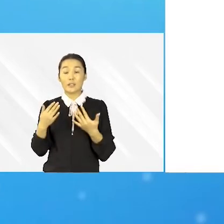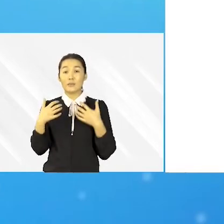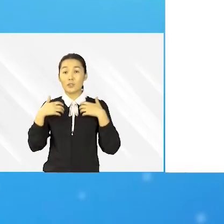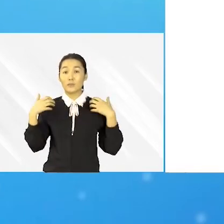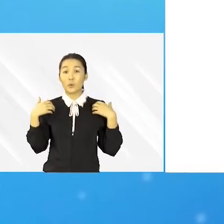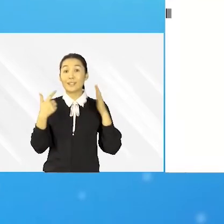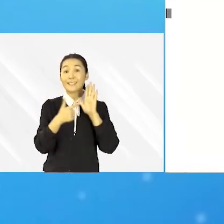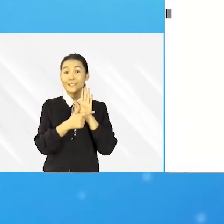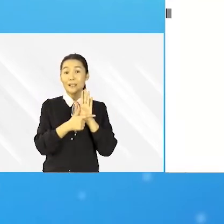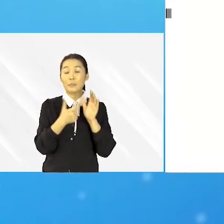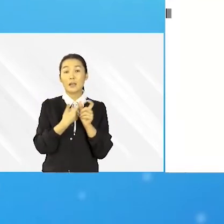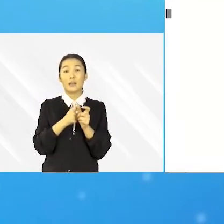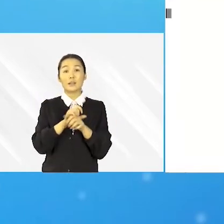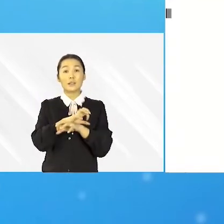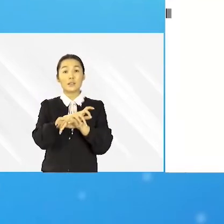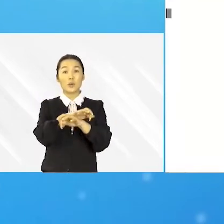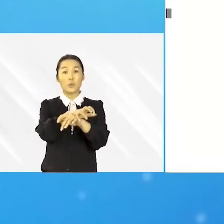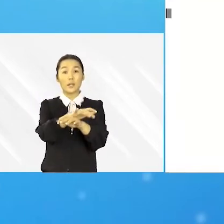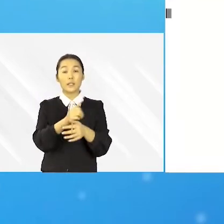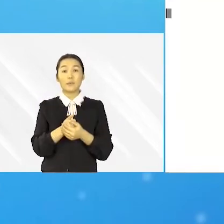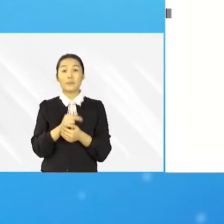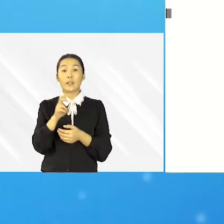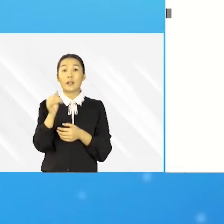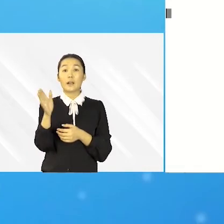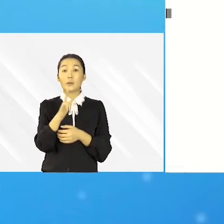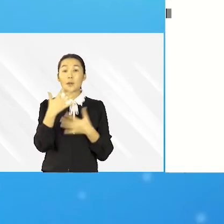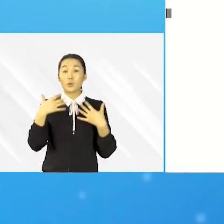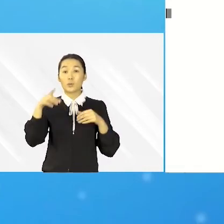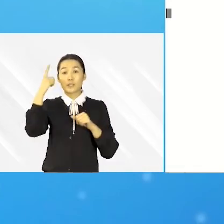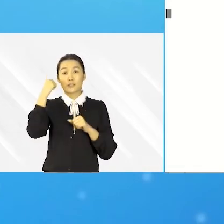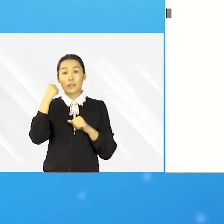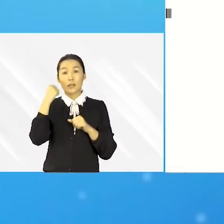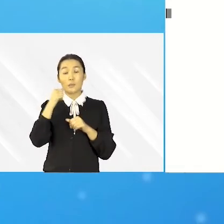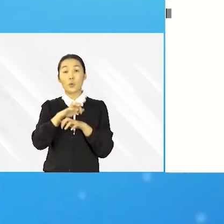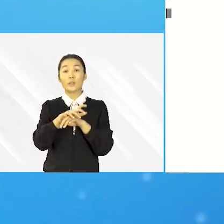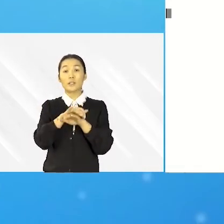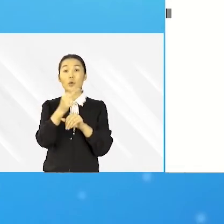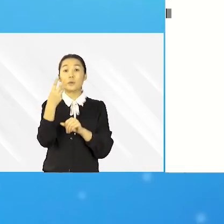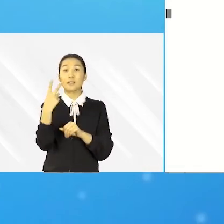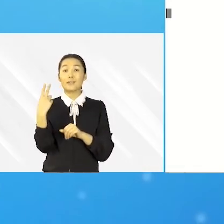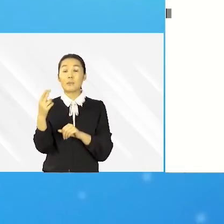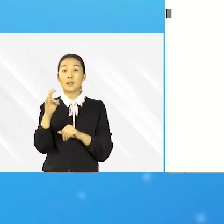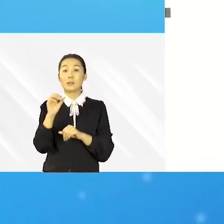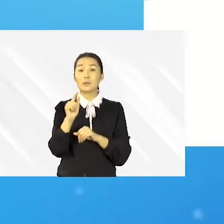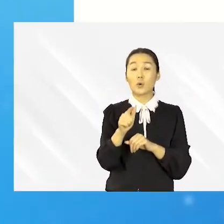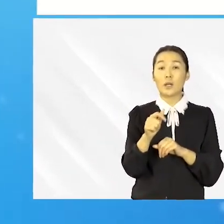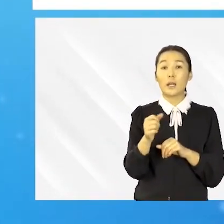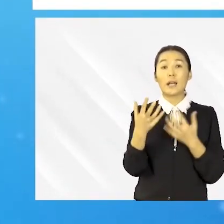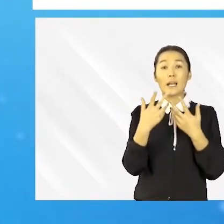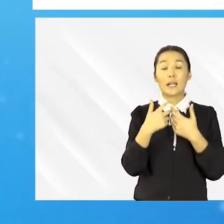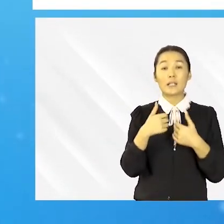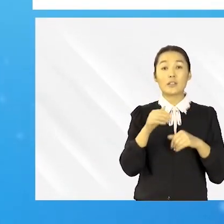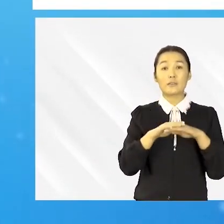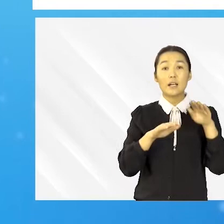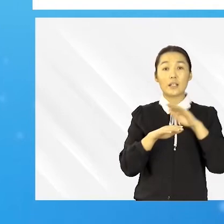являются насекомыми. Как мы уже знаем, у насекомых 3 пары ног. Количество конечностей оправдано, ведь в